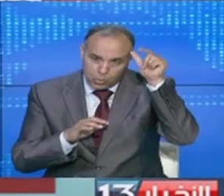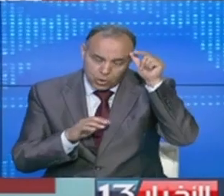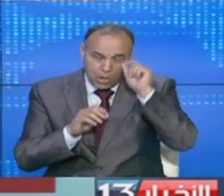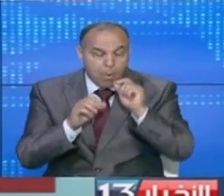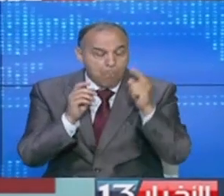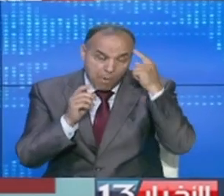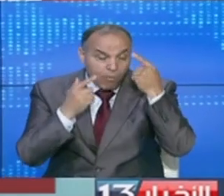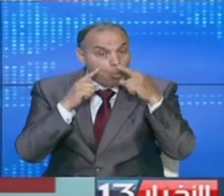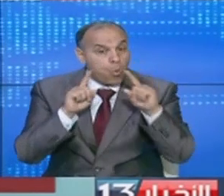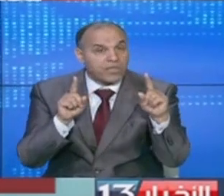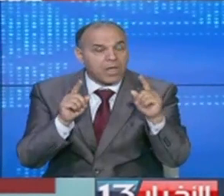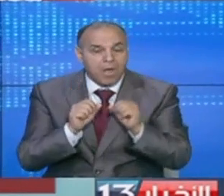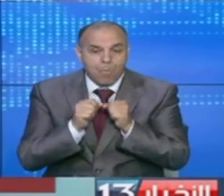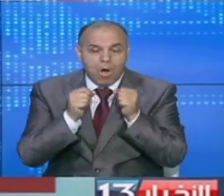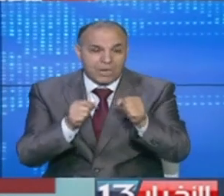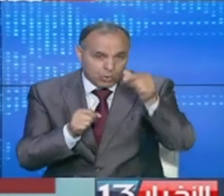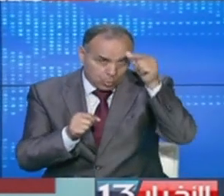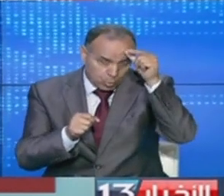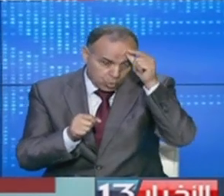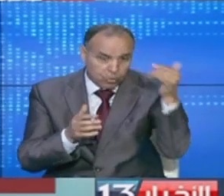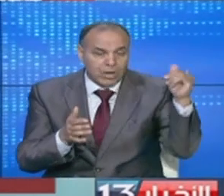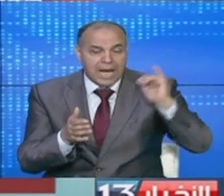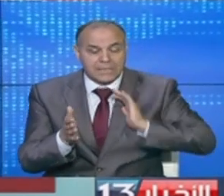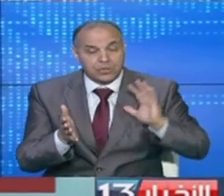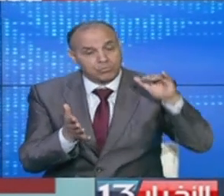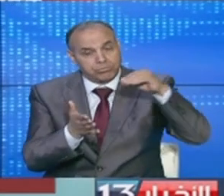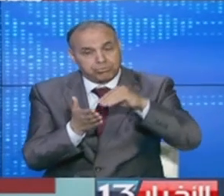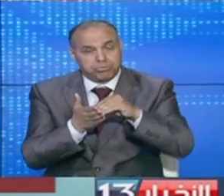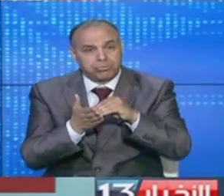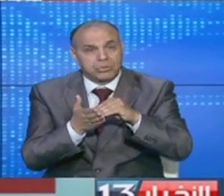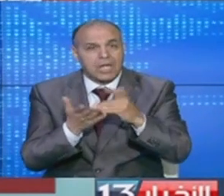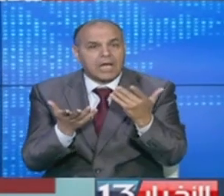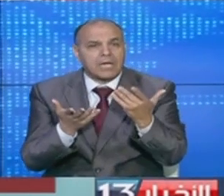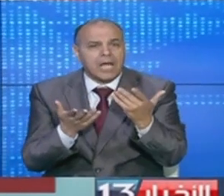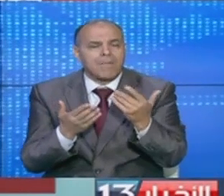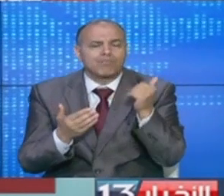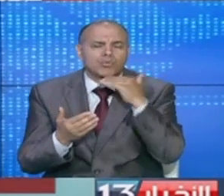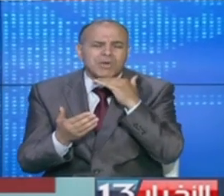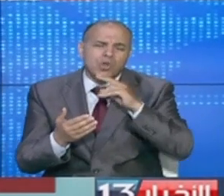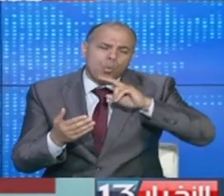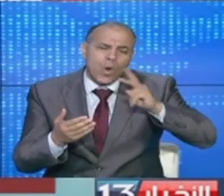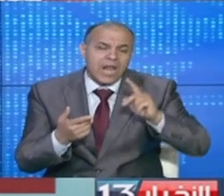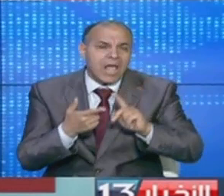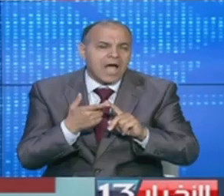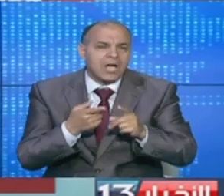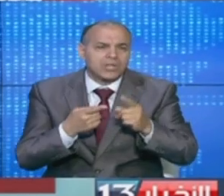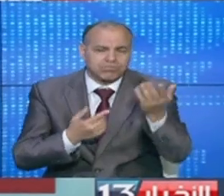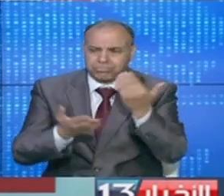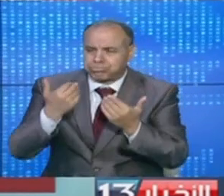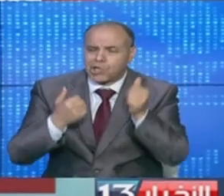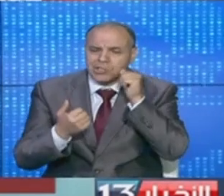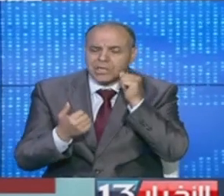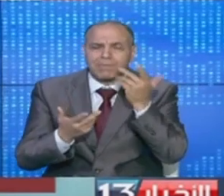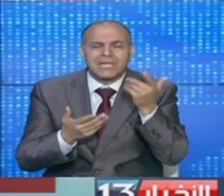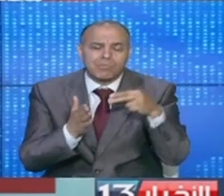واضح من محاولات تركيا التواجد العسكري سواء بشكل غير مباشر من خلال جلب المرتزقه من